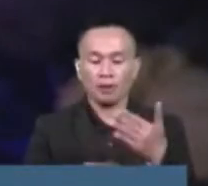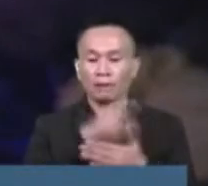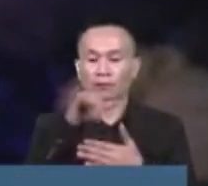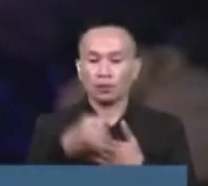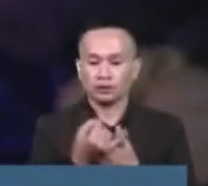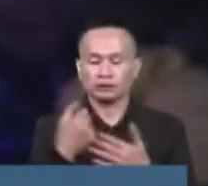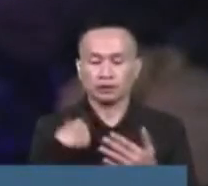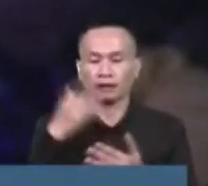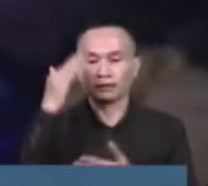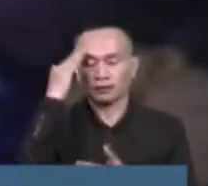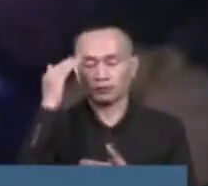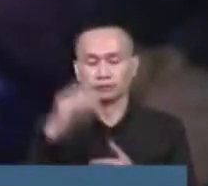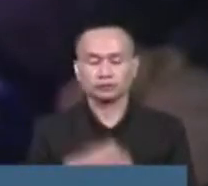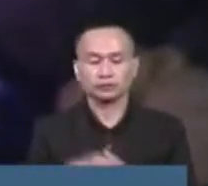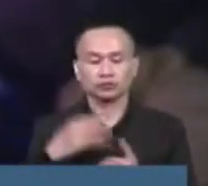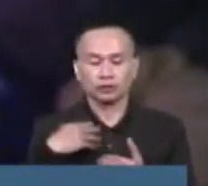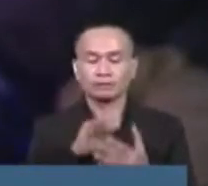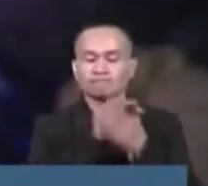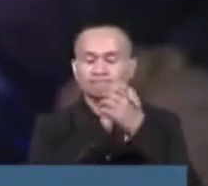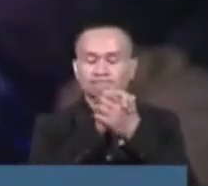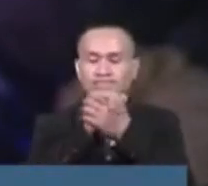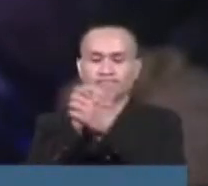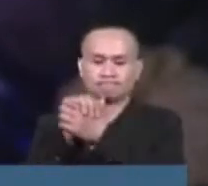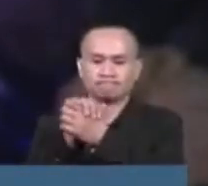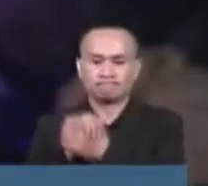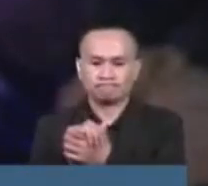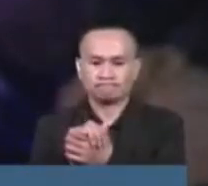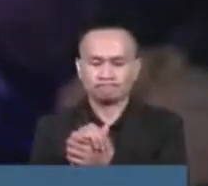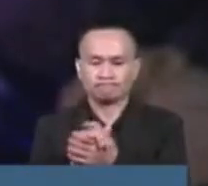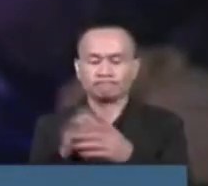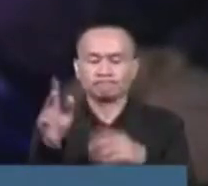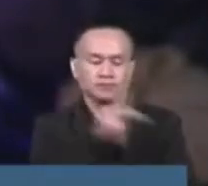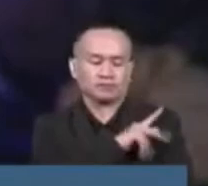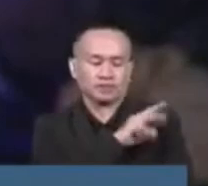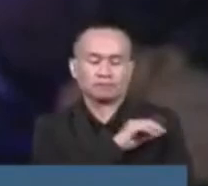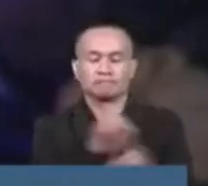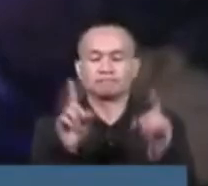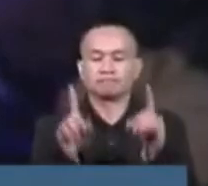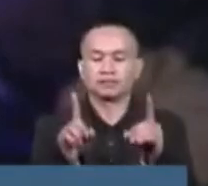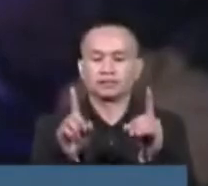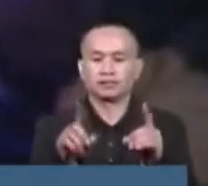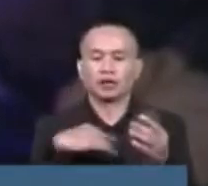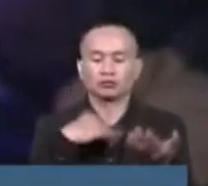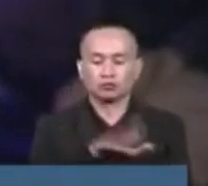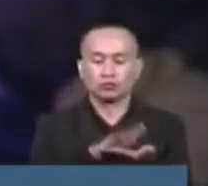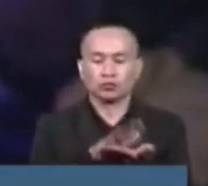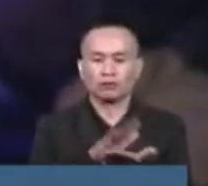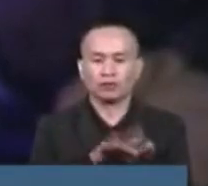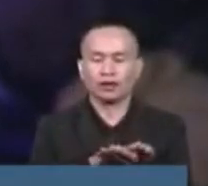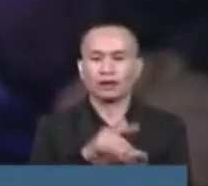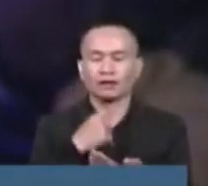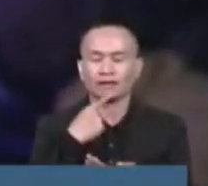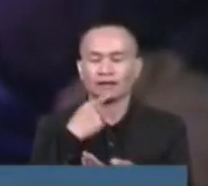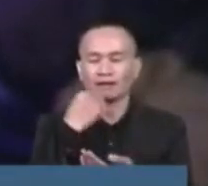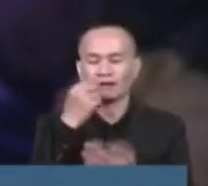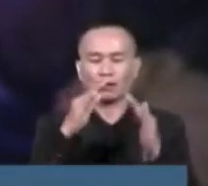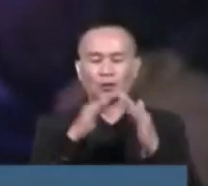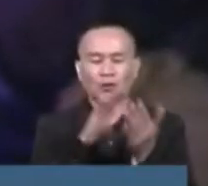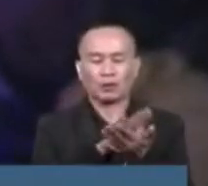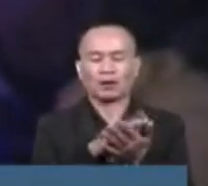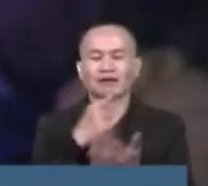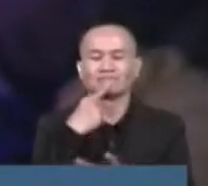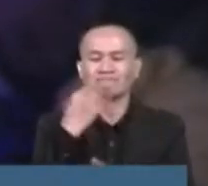seperti sudah tahu saya ucap tahniah Kementerian Pendidikan kerana sekolahsekolah daif di seluruh